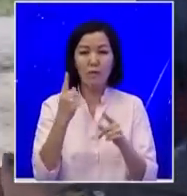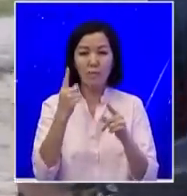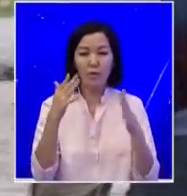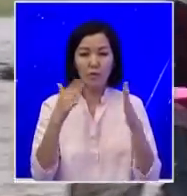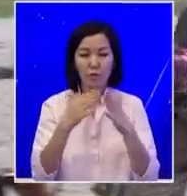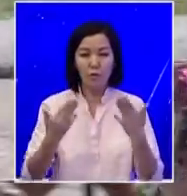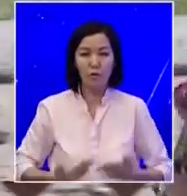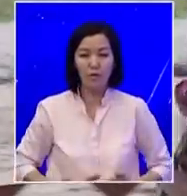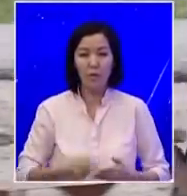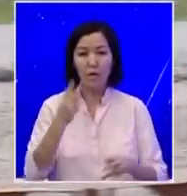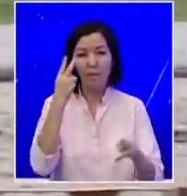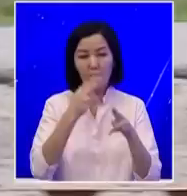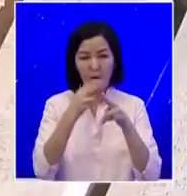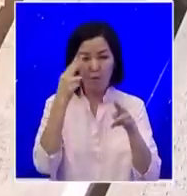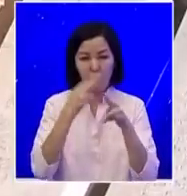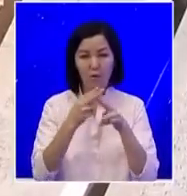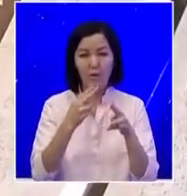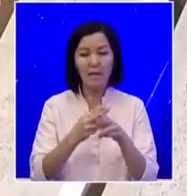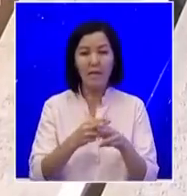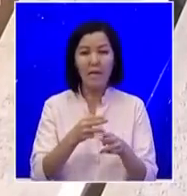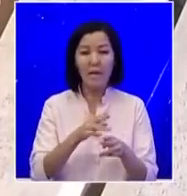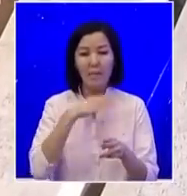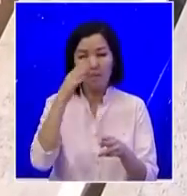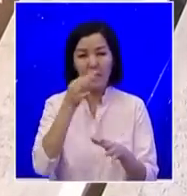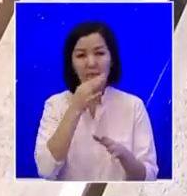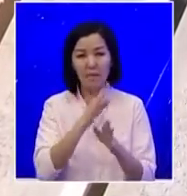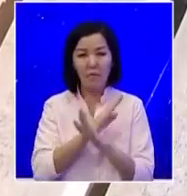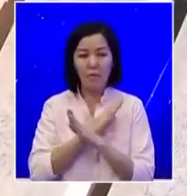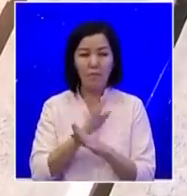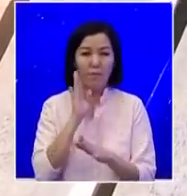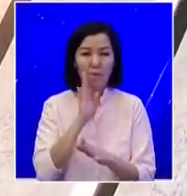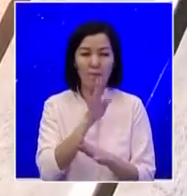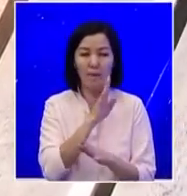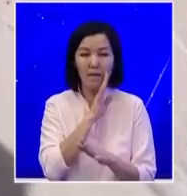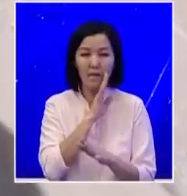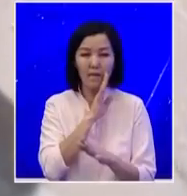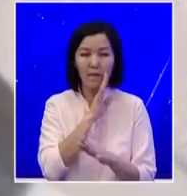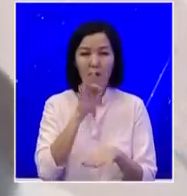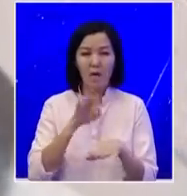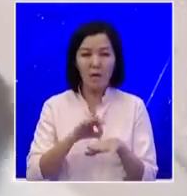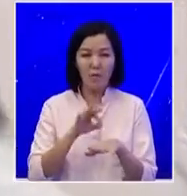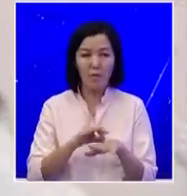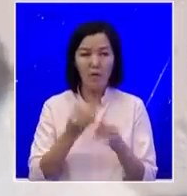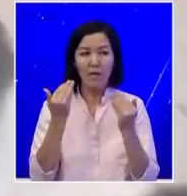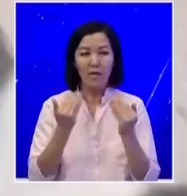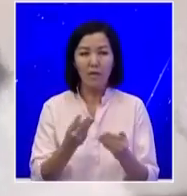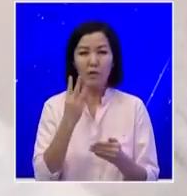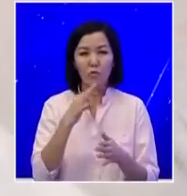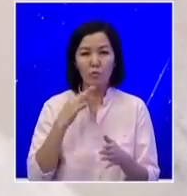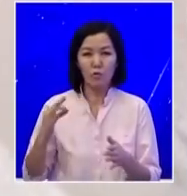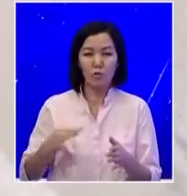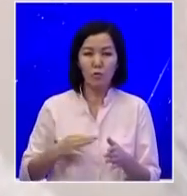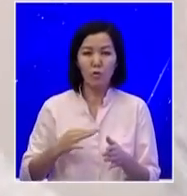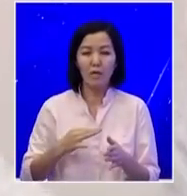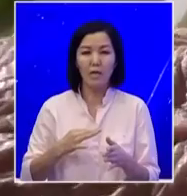Осан Омар Ембергеніптер. Әкелері ерте өліпті. Аналары Балтай Шөптеміз қызы сырқат екен. Енді үш жылдан айырыламба